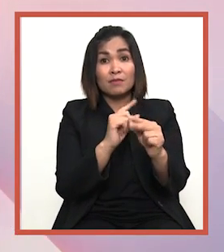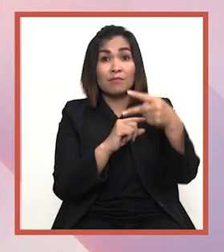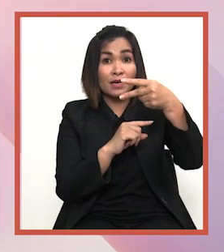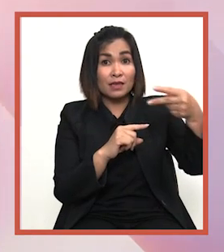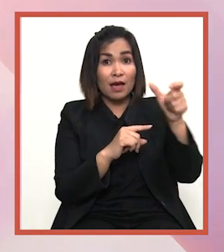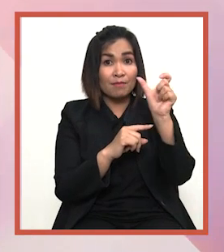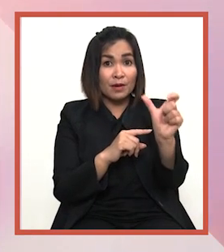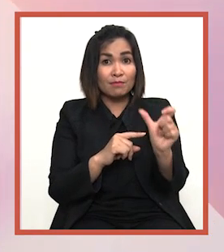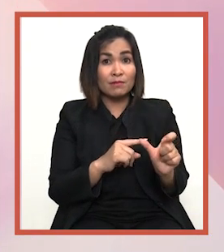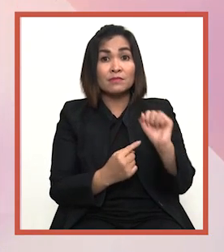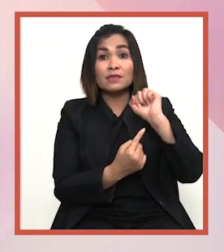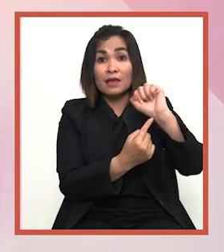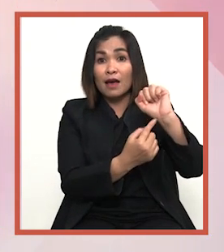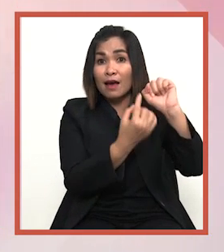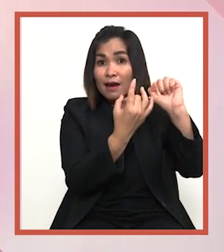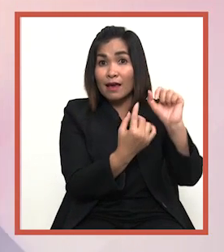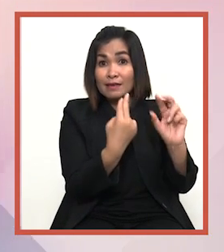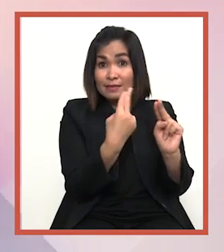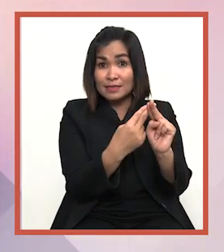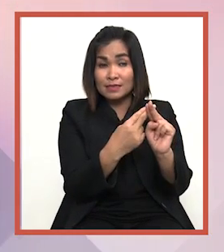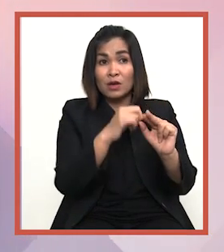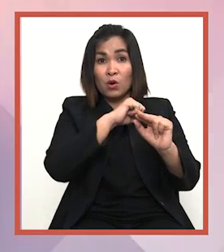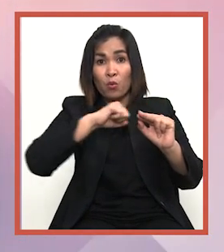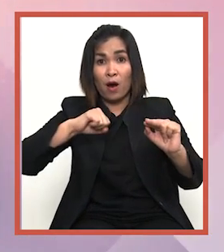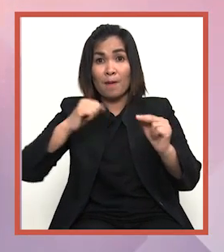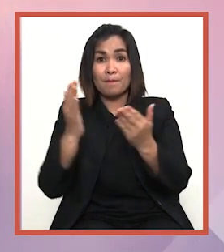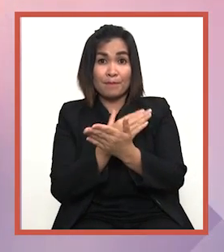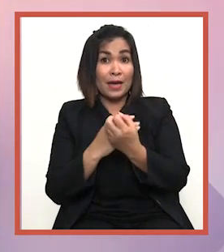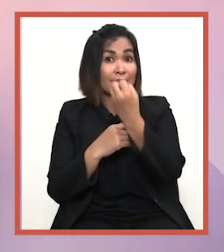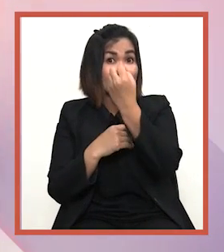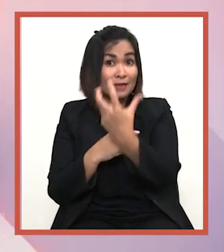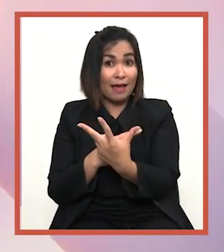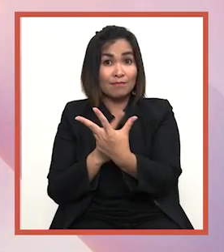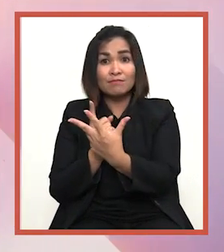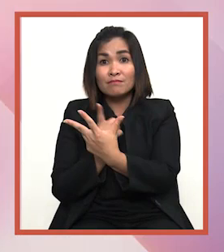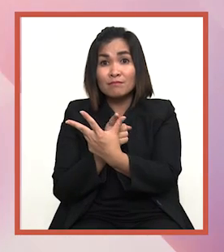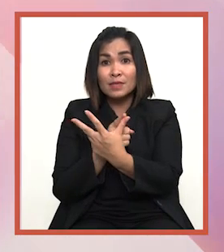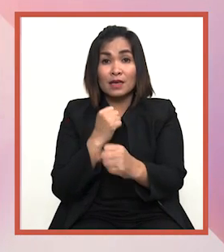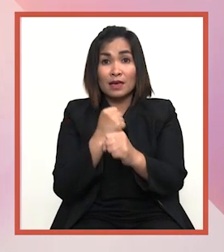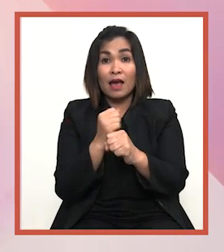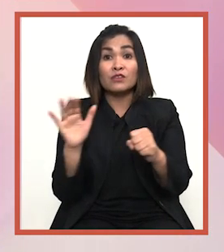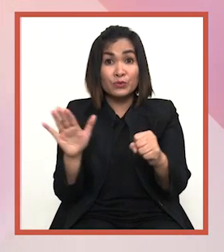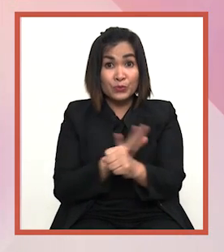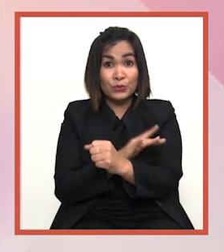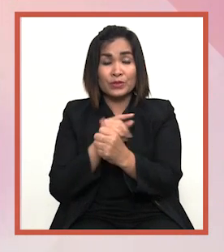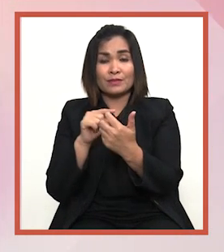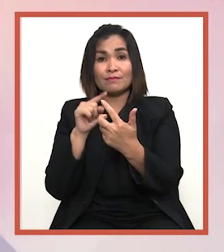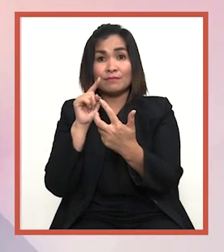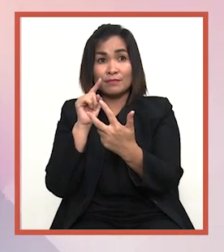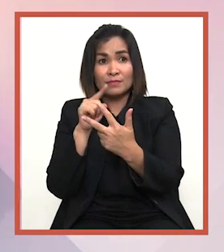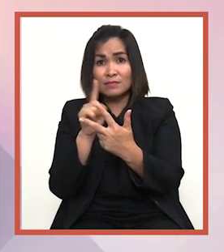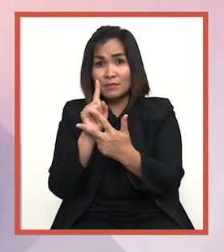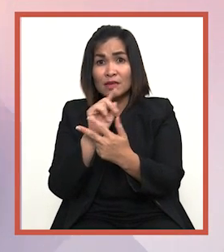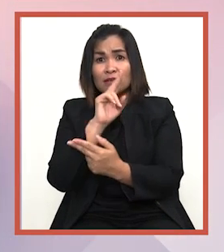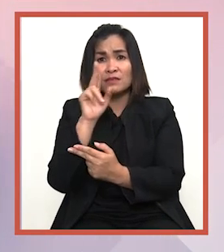ๆนะครับนะแล้วก็ทางด้านขวามือนะครับจะแบ่งออกนะครับเป็น3แบบด้วยกันก็คือแบบงานสมบูรณ์นะครับนะที่นิ